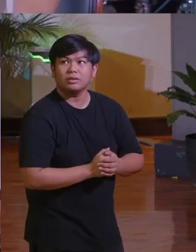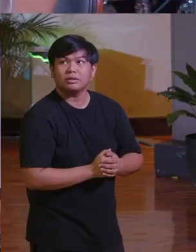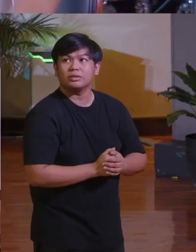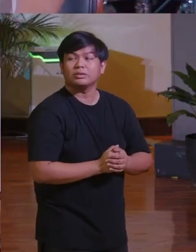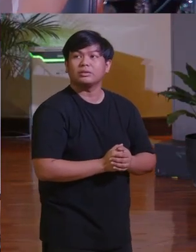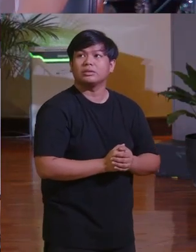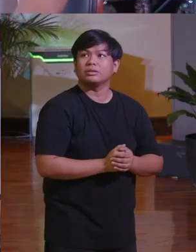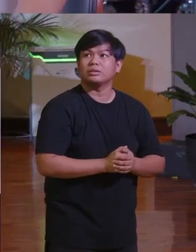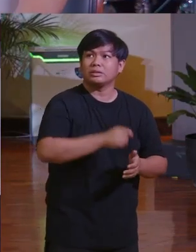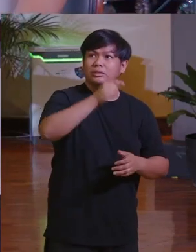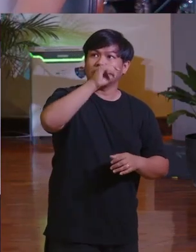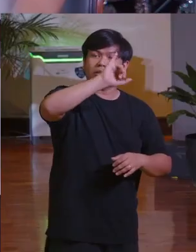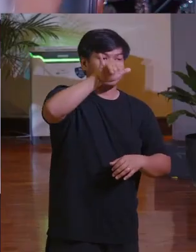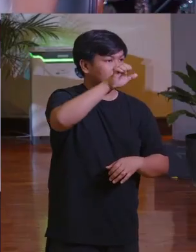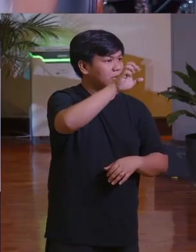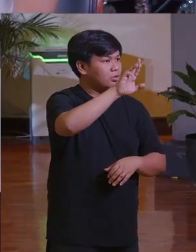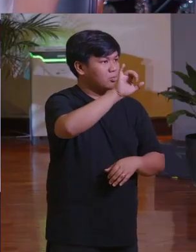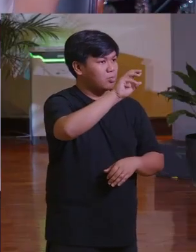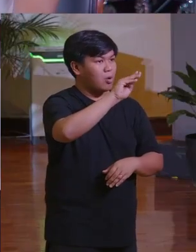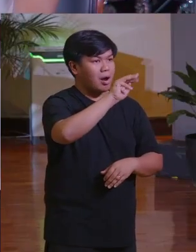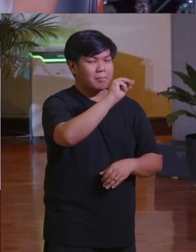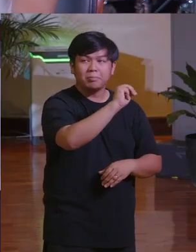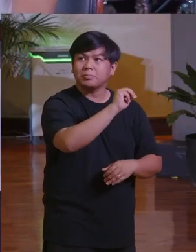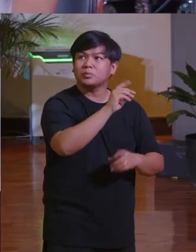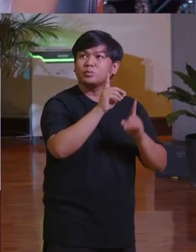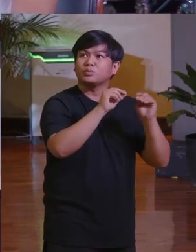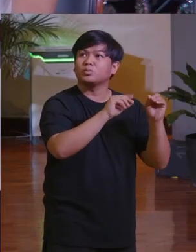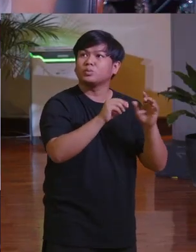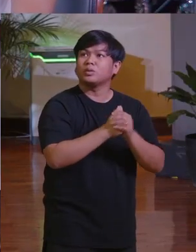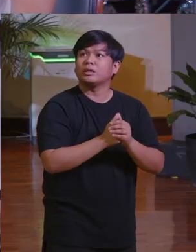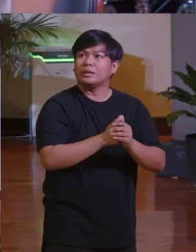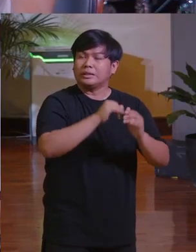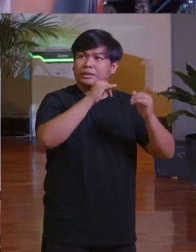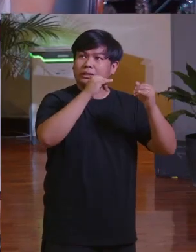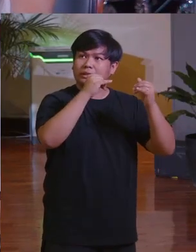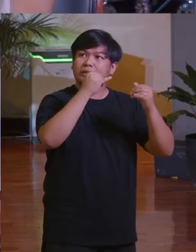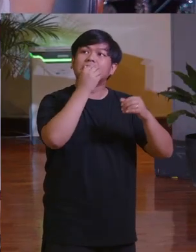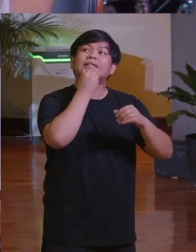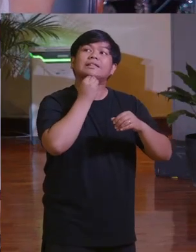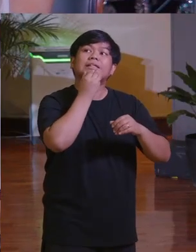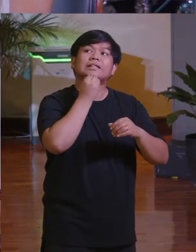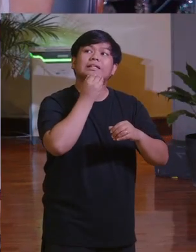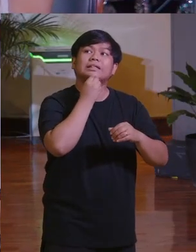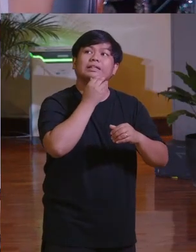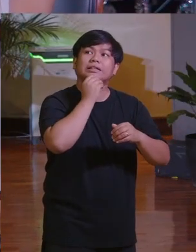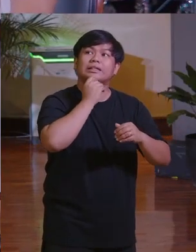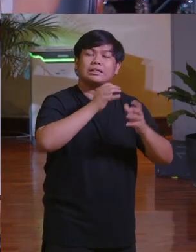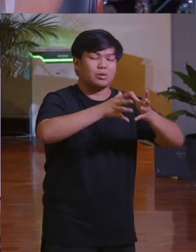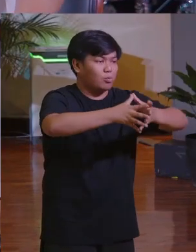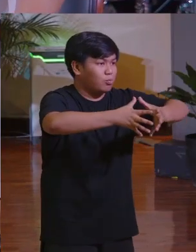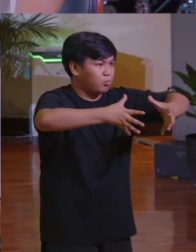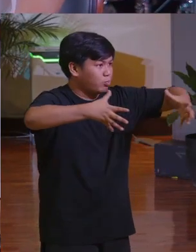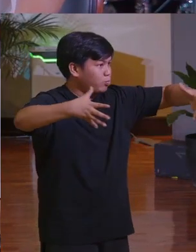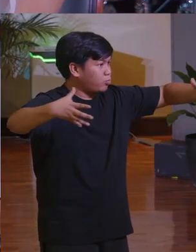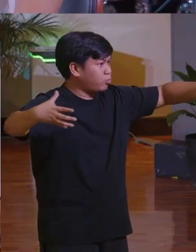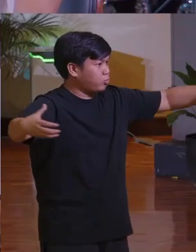of Israel, si Jeroboam, from Lebo-Hamath as far as the sea of the Arabah,